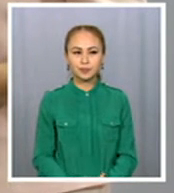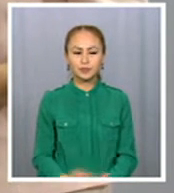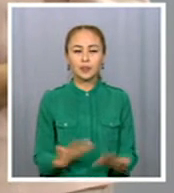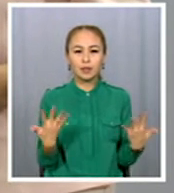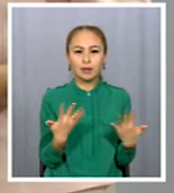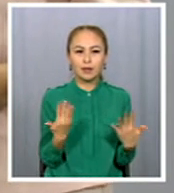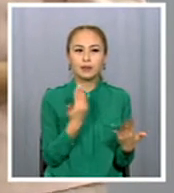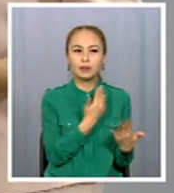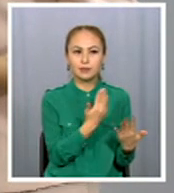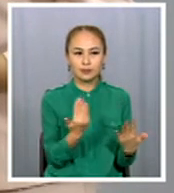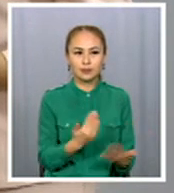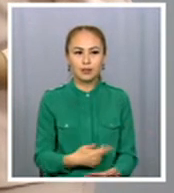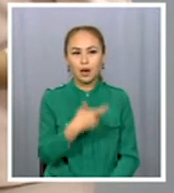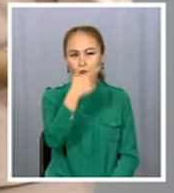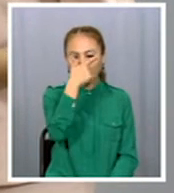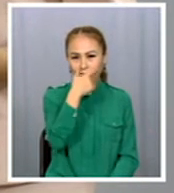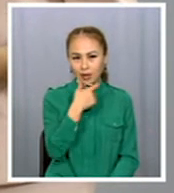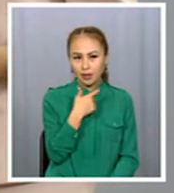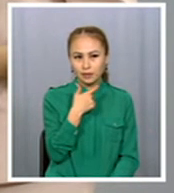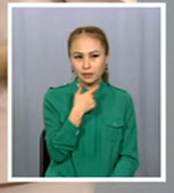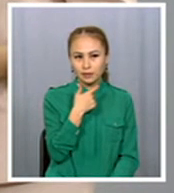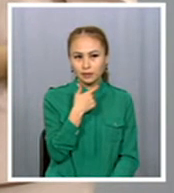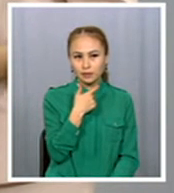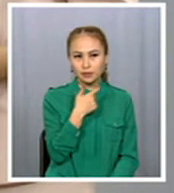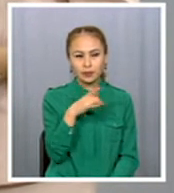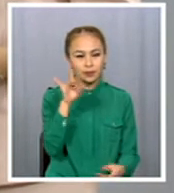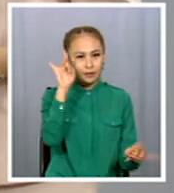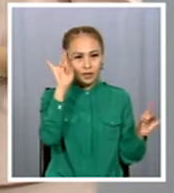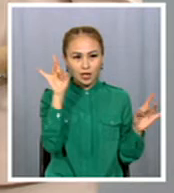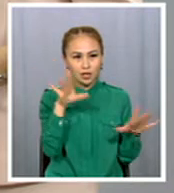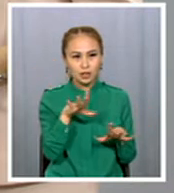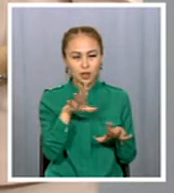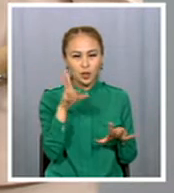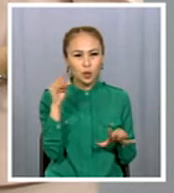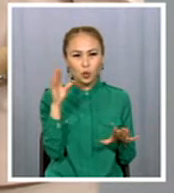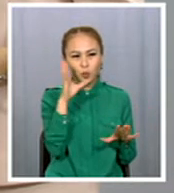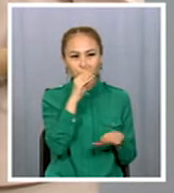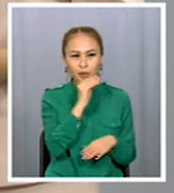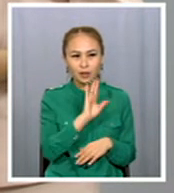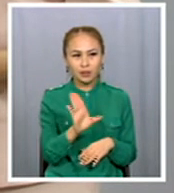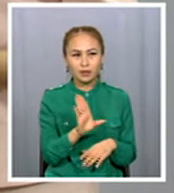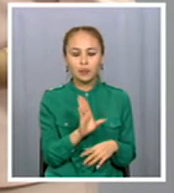Какая она? Аккуратная, неряшливая, неумелая?